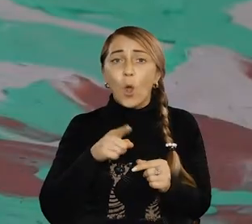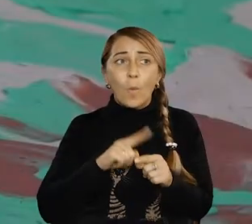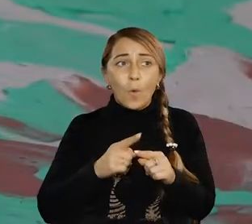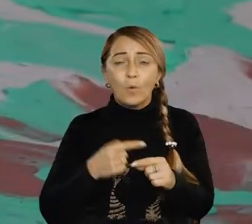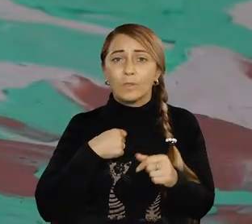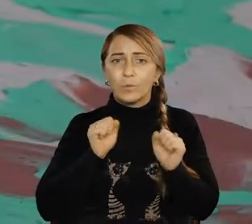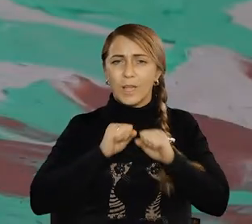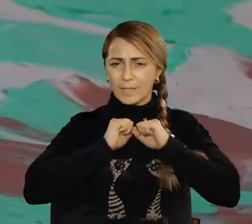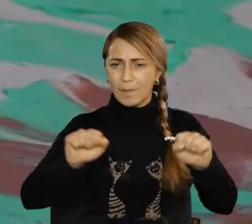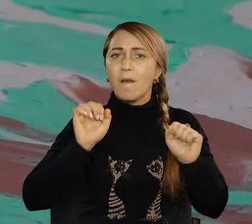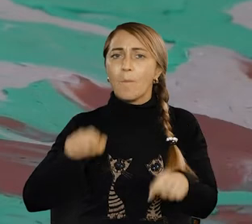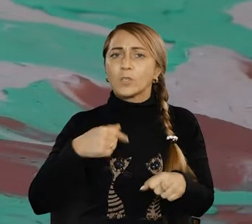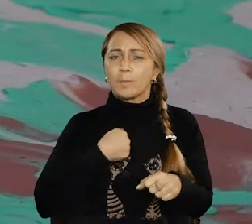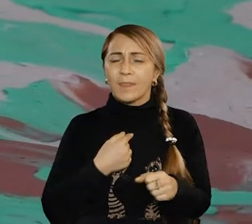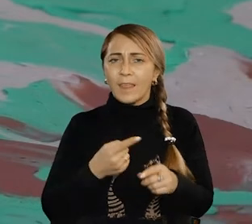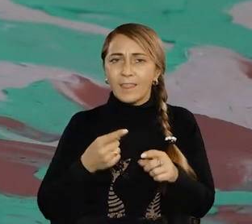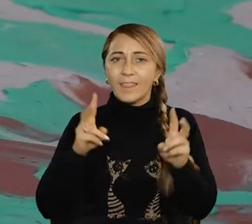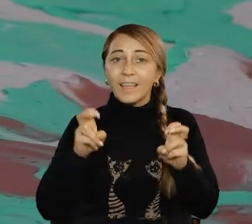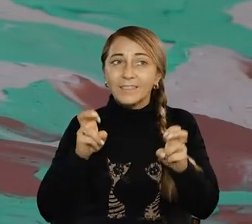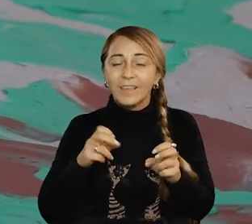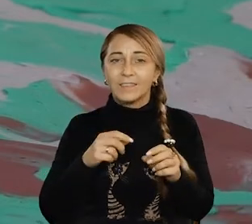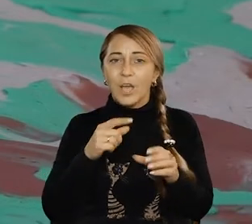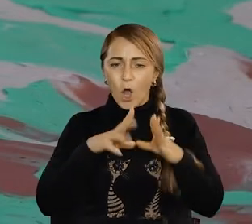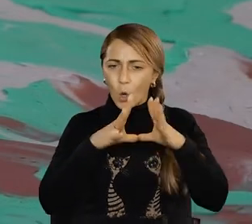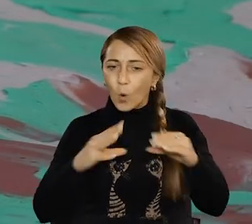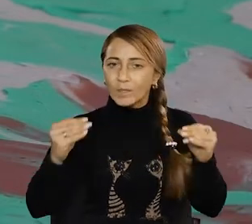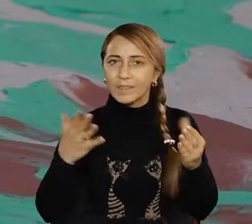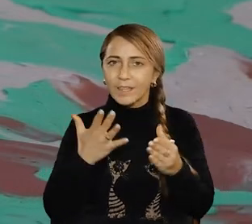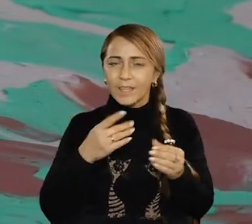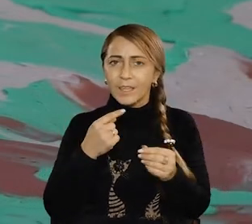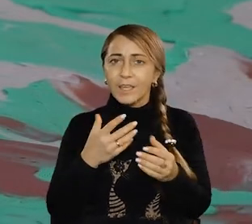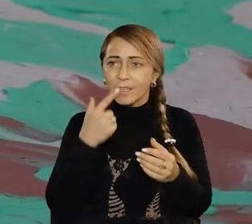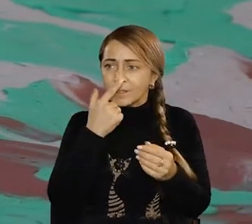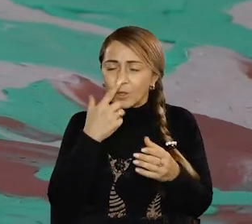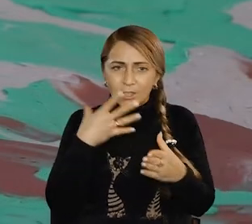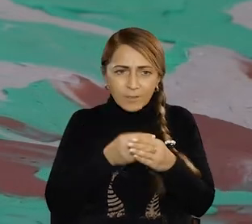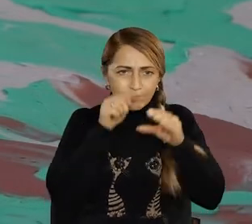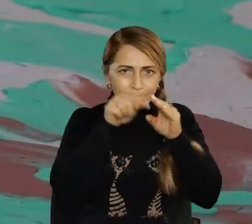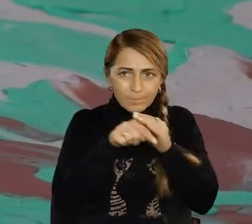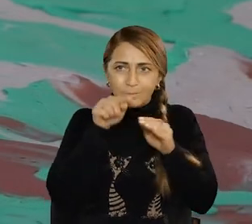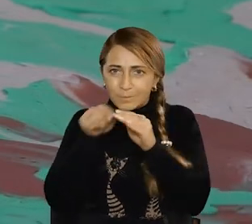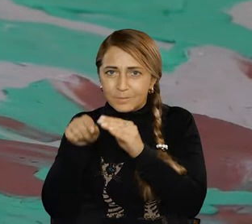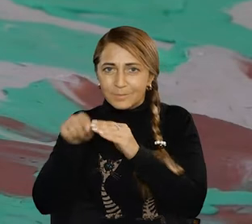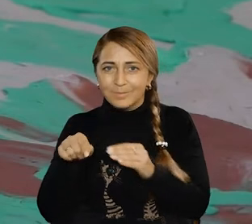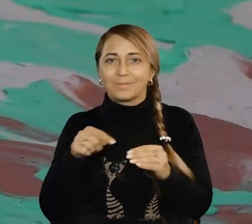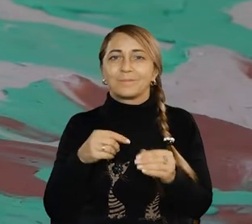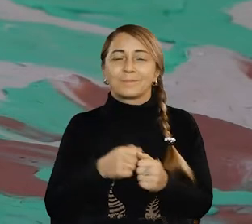можна сміливо називати мене ще й круасаном, який скрізь суне свого